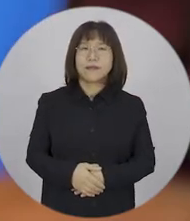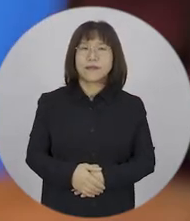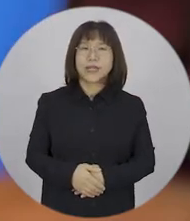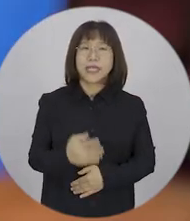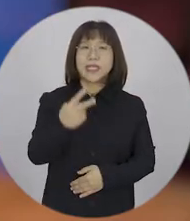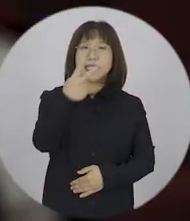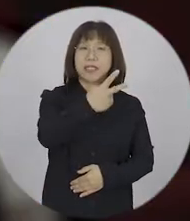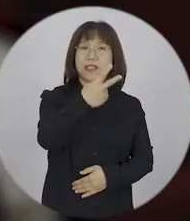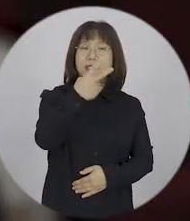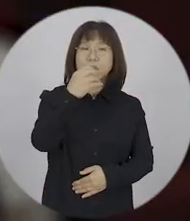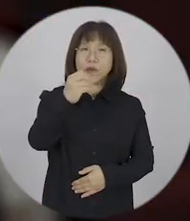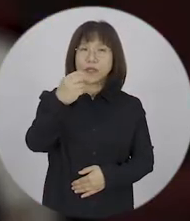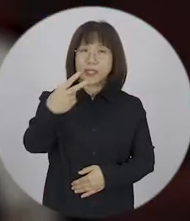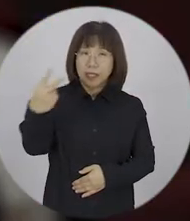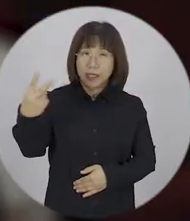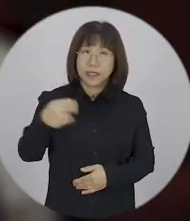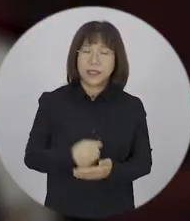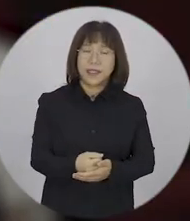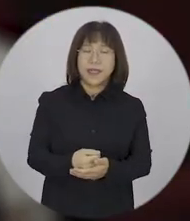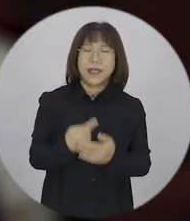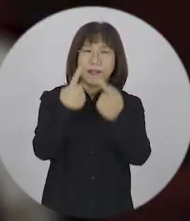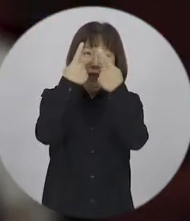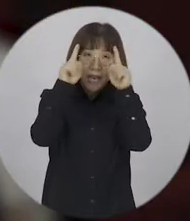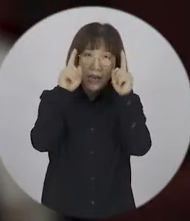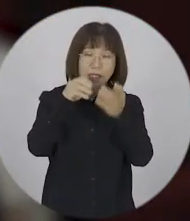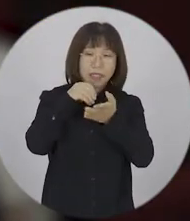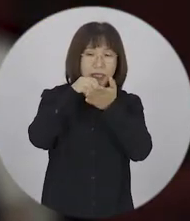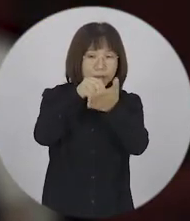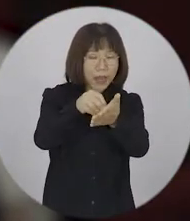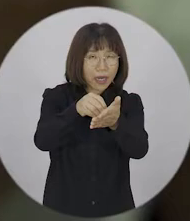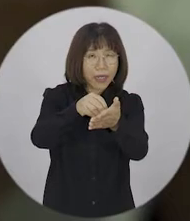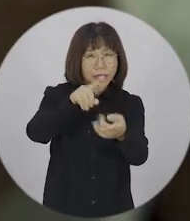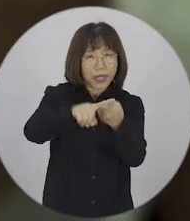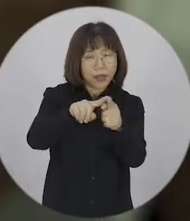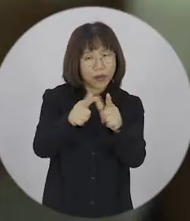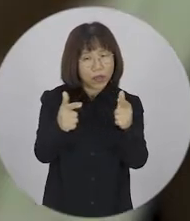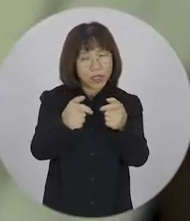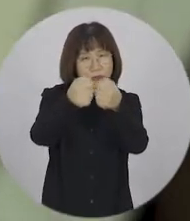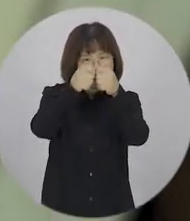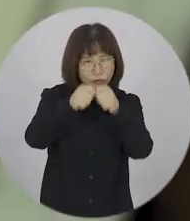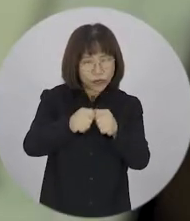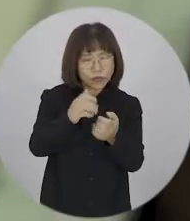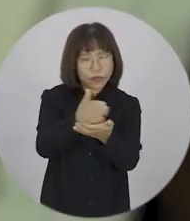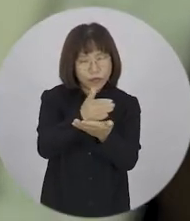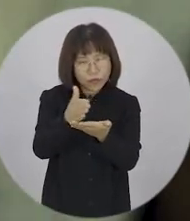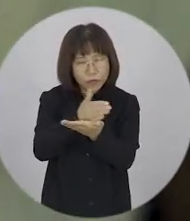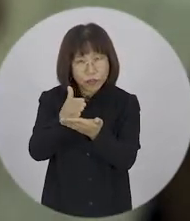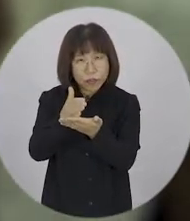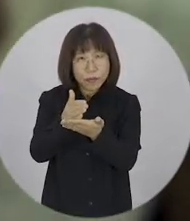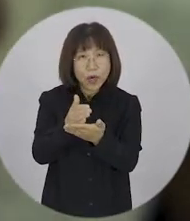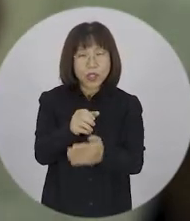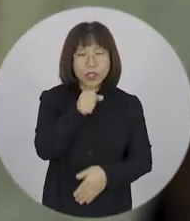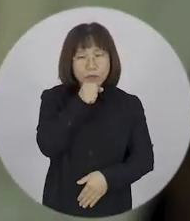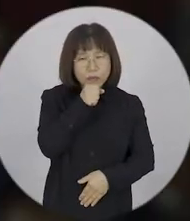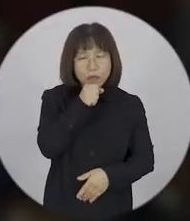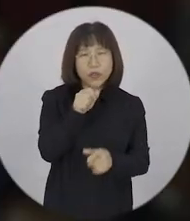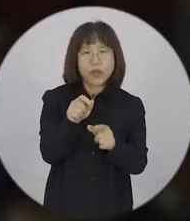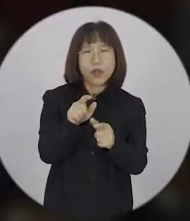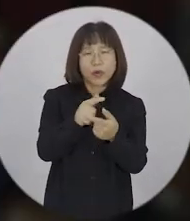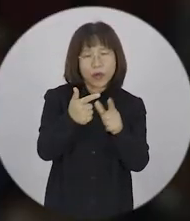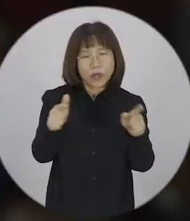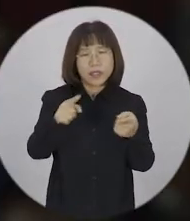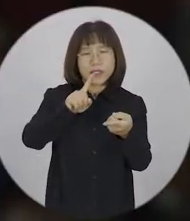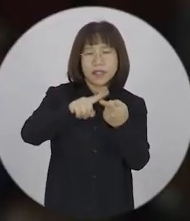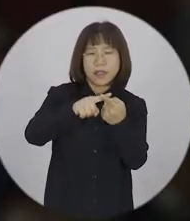오릅니다. 윤윤구 강사는 강의에서 2022학년도 정시 특징 및 전망 분석, 대입